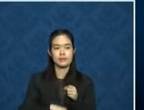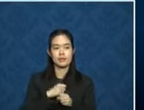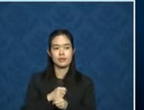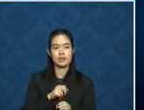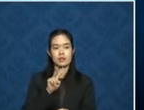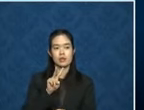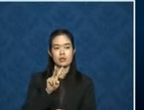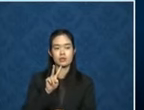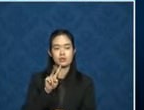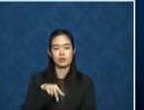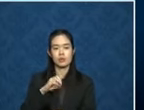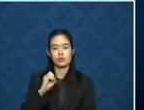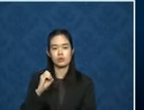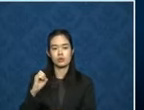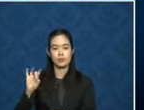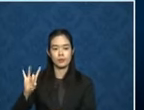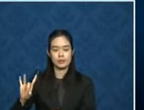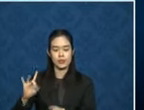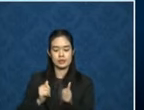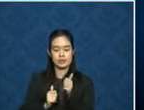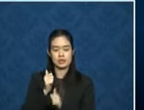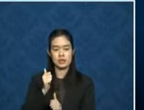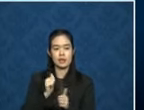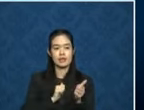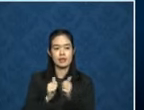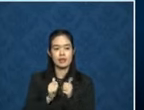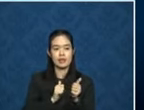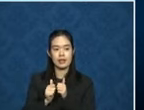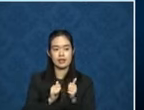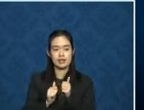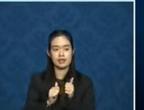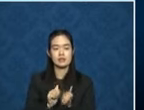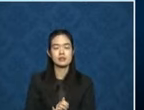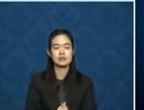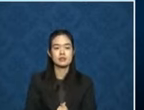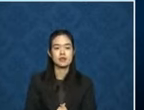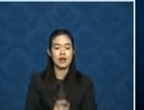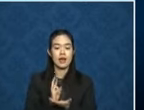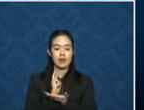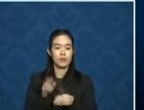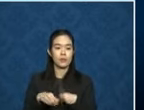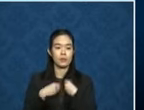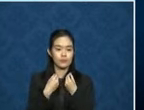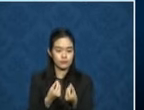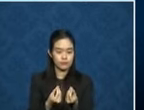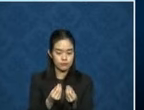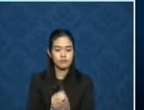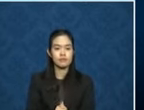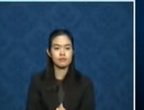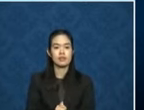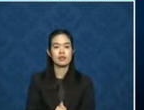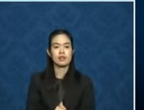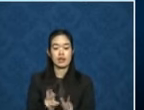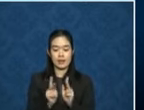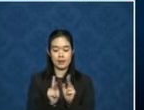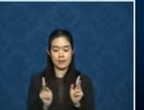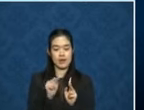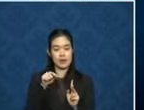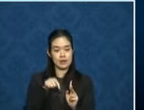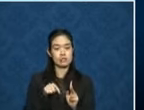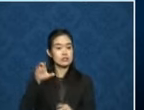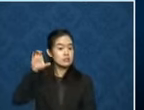ฒนาปัญญาประดิษฐ์ชื่อเอลบอทนะครับเข้าใกล้ชัยชนะรางวัลสูงสุดเป็นประวัติศาสตร์นะครับหรือเกือบทำให้กรรมการร้อยละ30